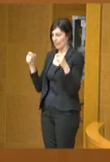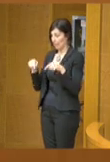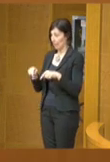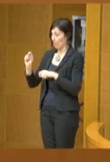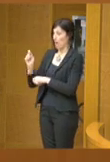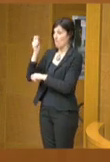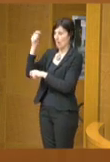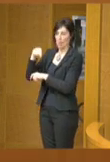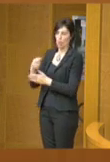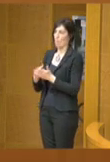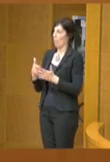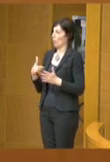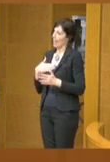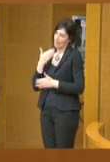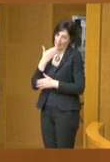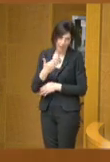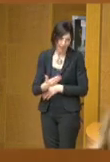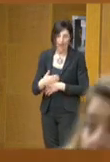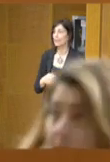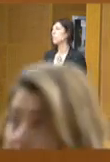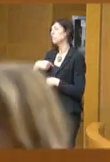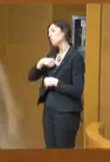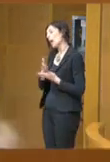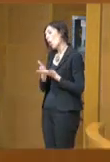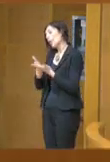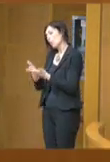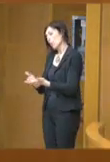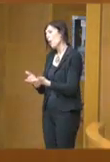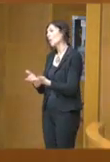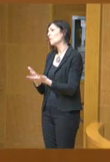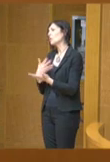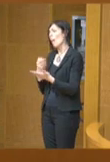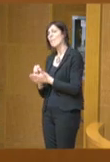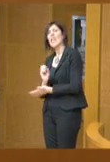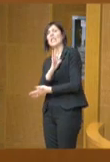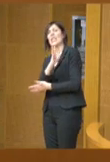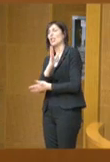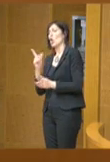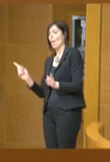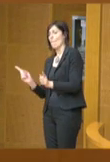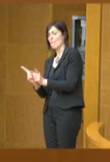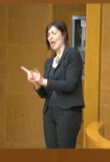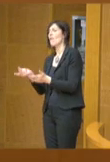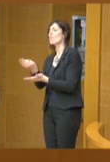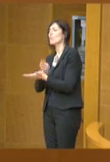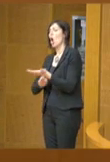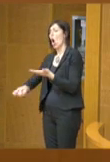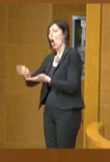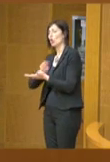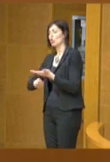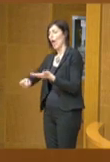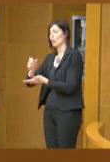evento. Noi contribuiamo con la presentazione breve, in pochi minuti, di un progetto che AIAS